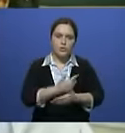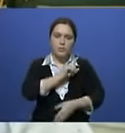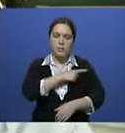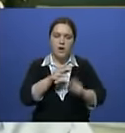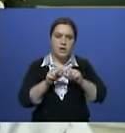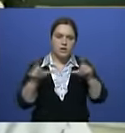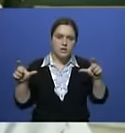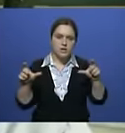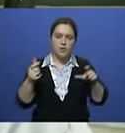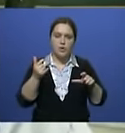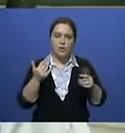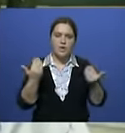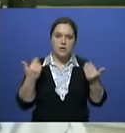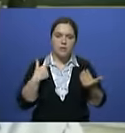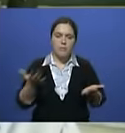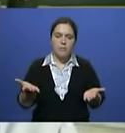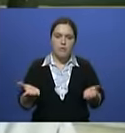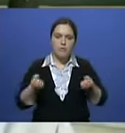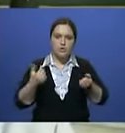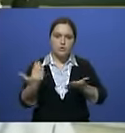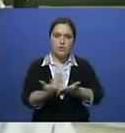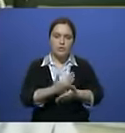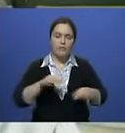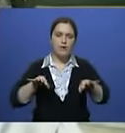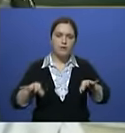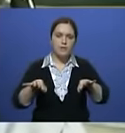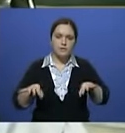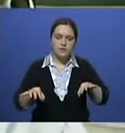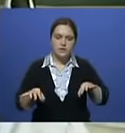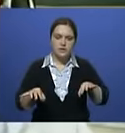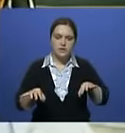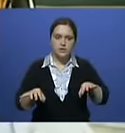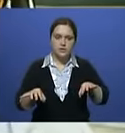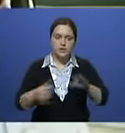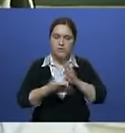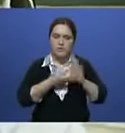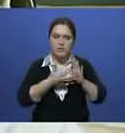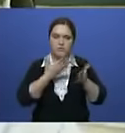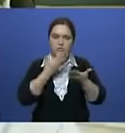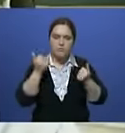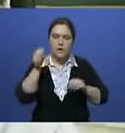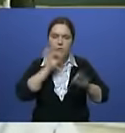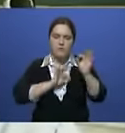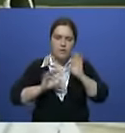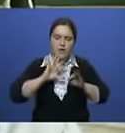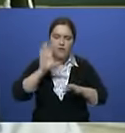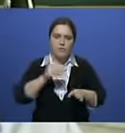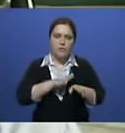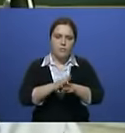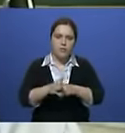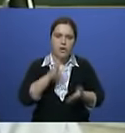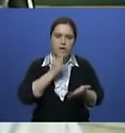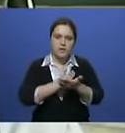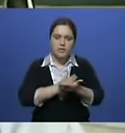открылась новая амбулатория и теперь вот мы получаем новую машину м нет недостатков медикаментов кадры у нас мы получаем